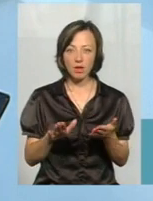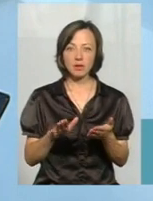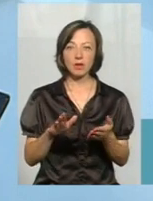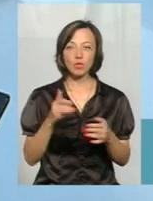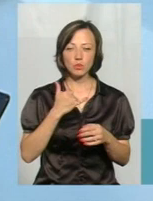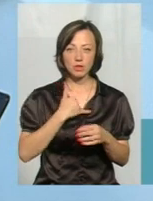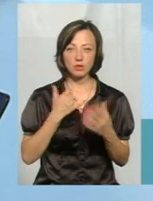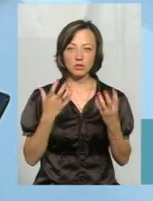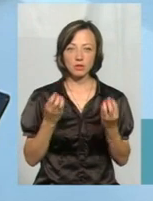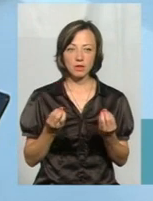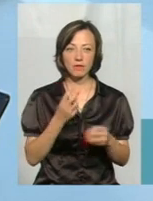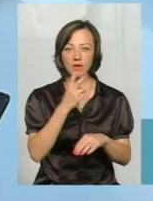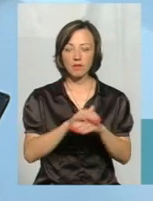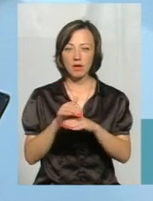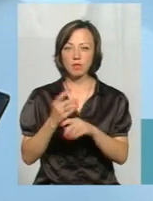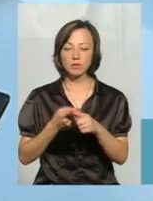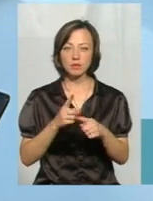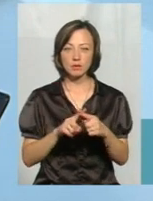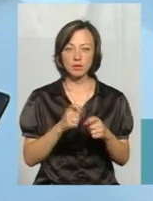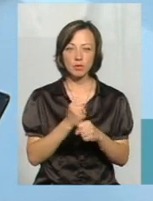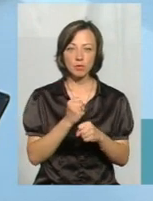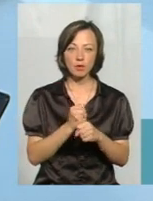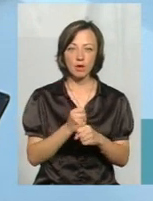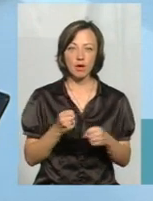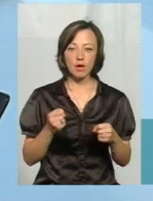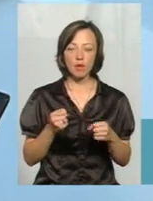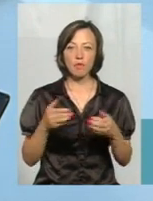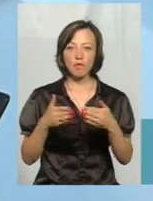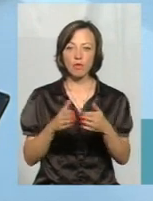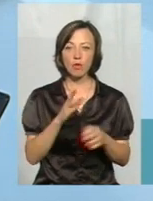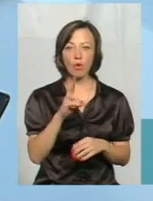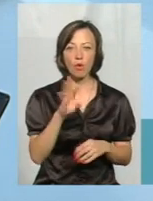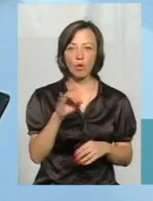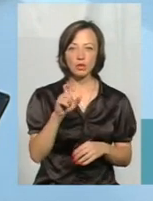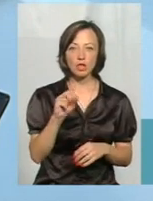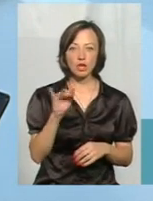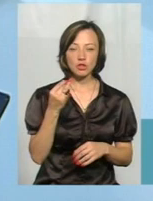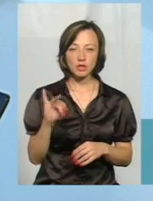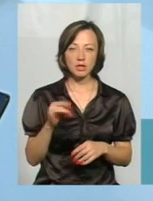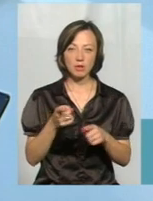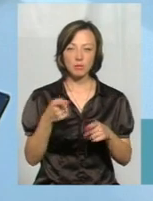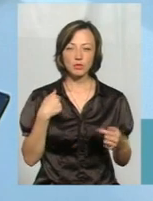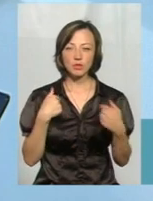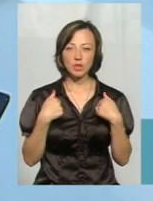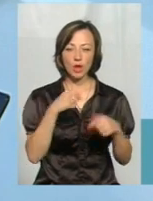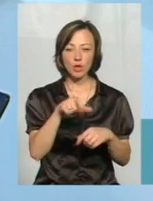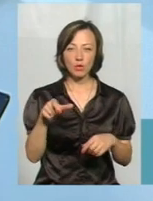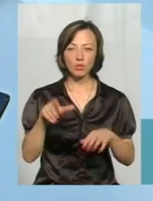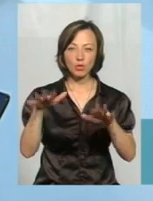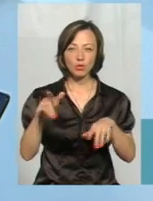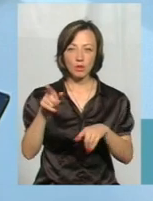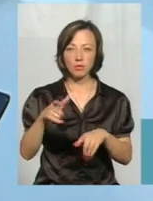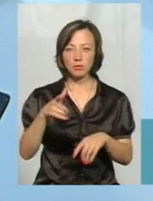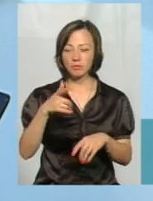прочистку, ми виявляємо ці роботи. От ми на провулку Козачому, от там пострадали люди, от були дощі, я був там, в них там